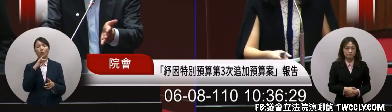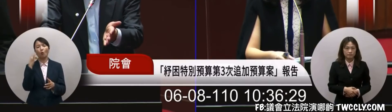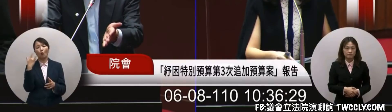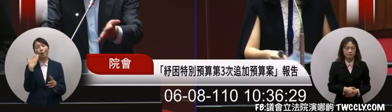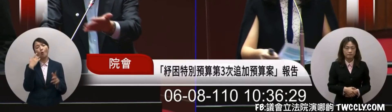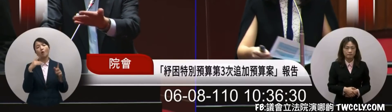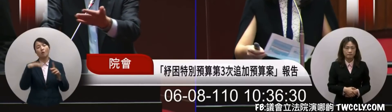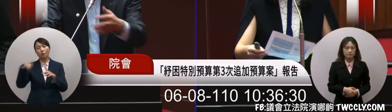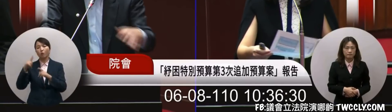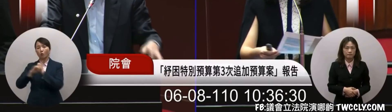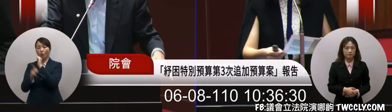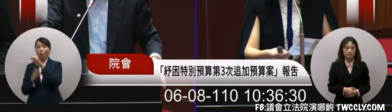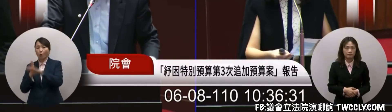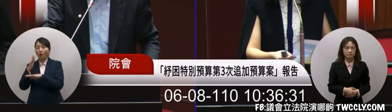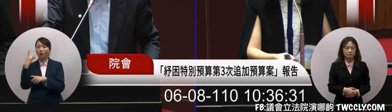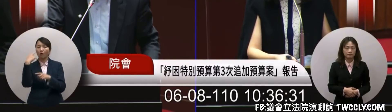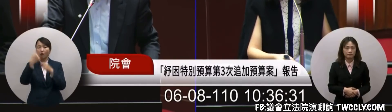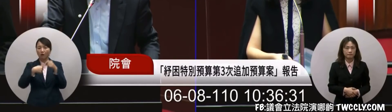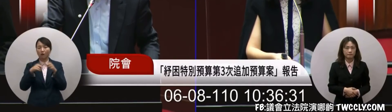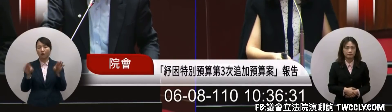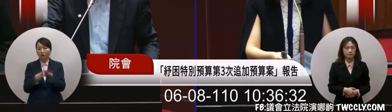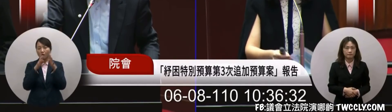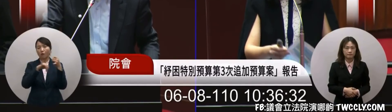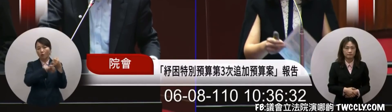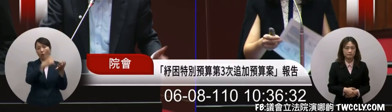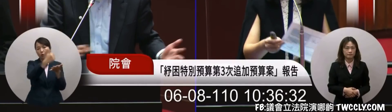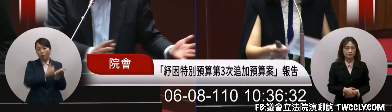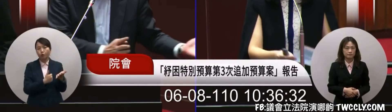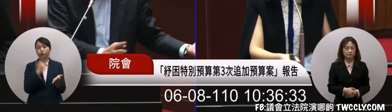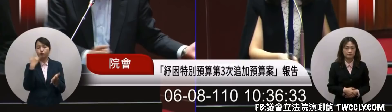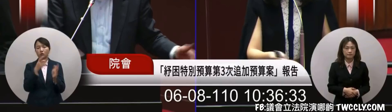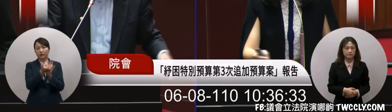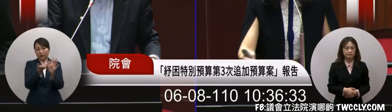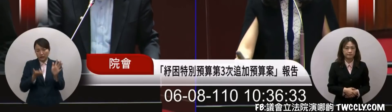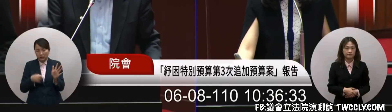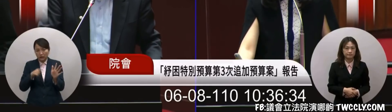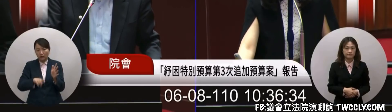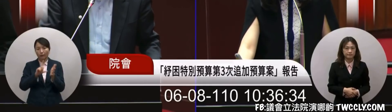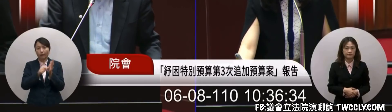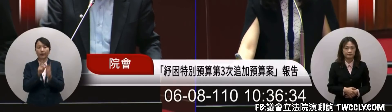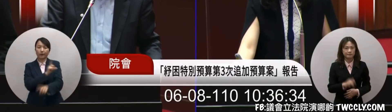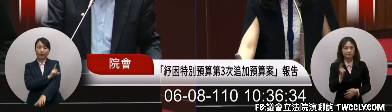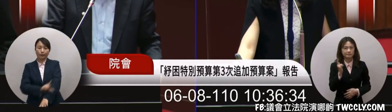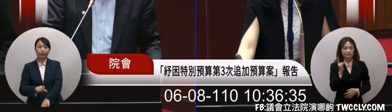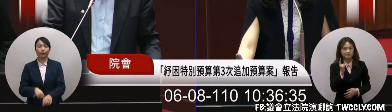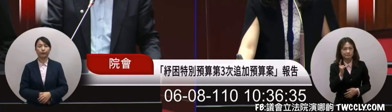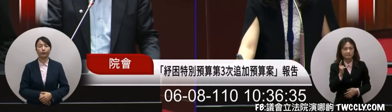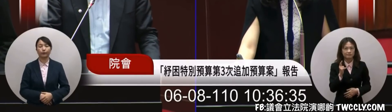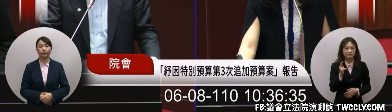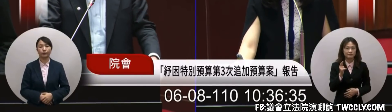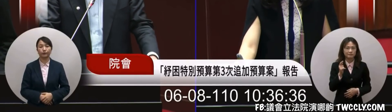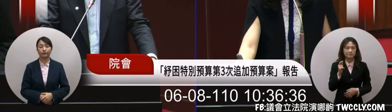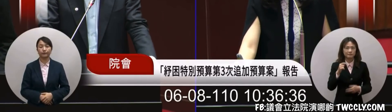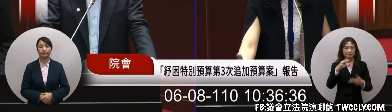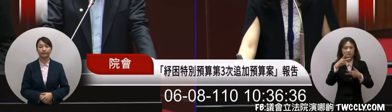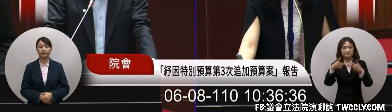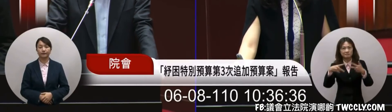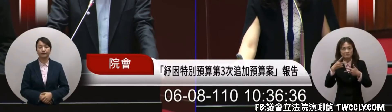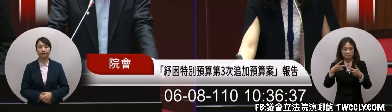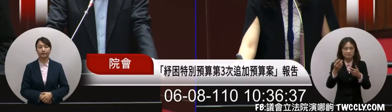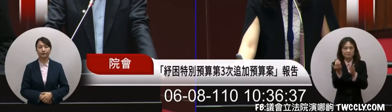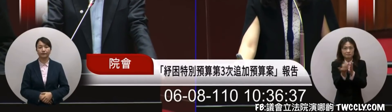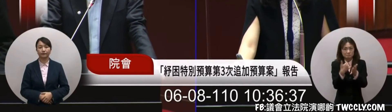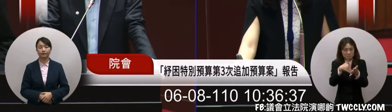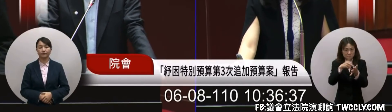一通过以后过个一年才开始来供货，那就前面的努力都没有意义 了。等半个月，立法院的预算就审查完了，不是